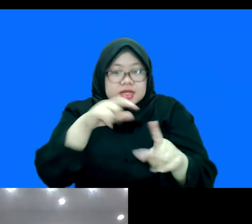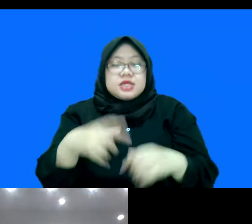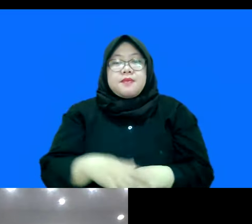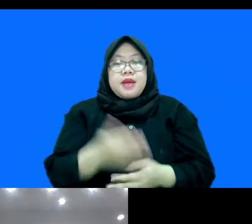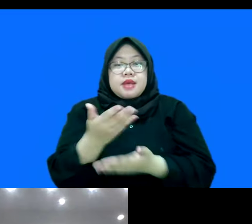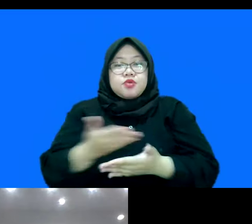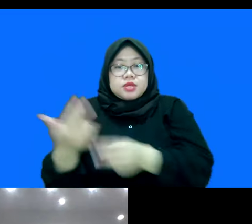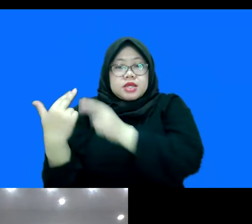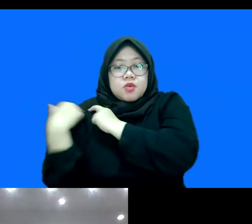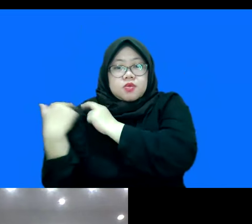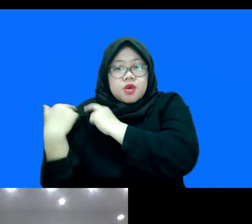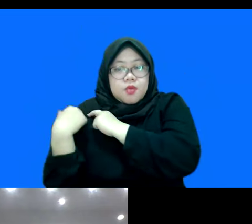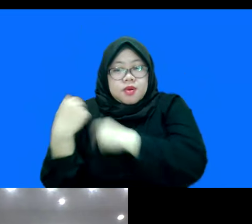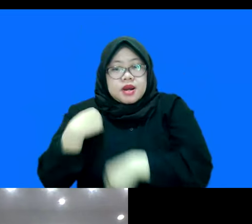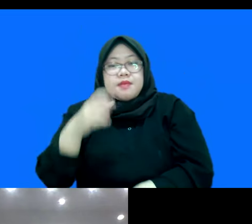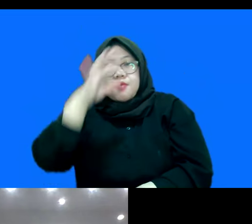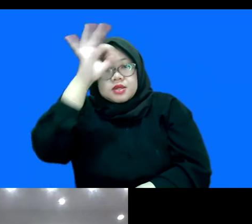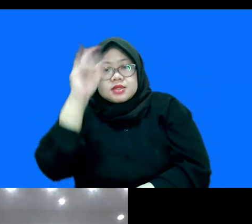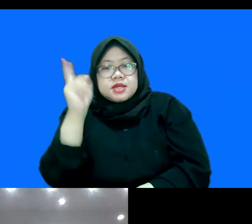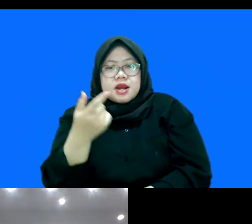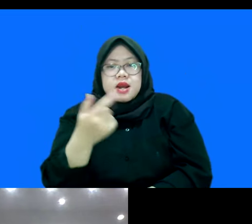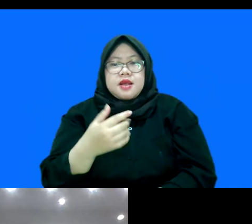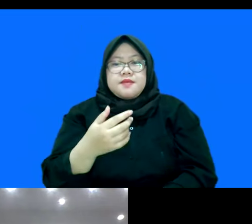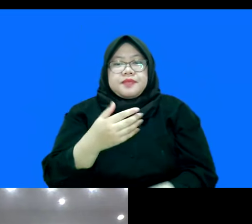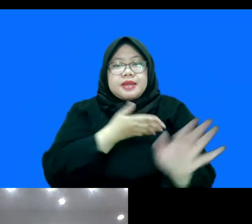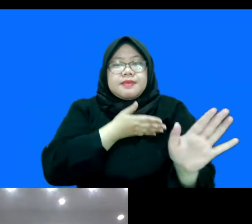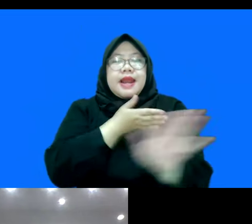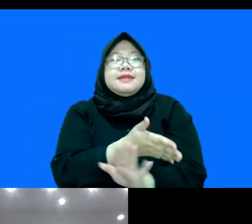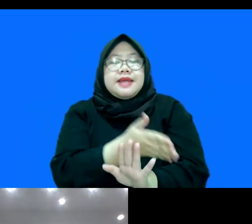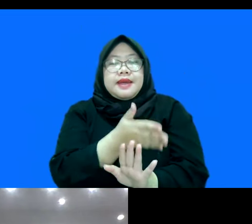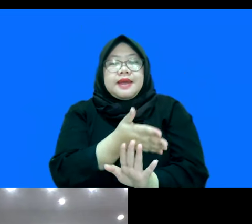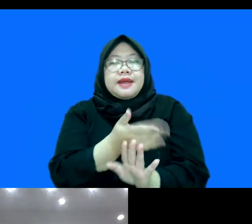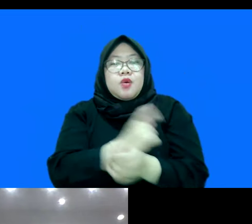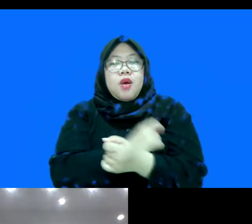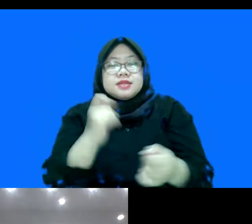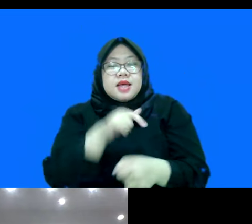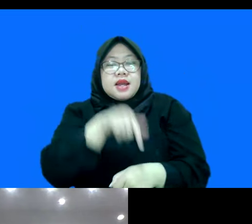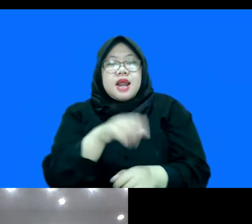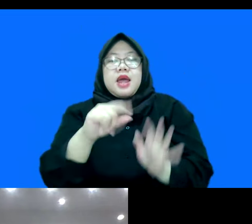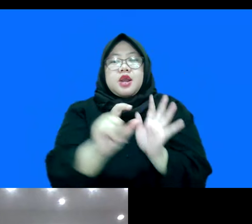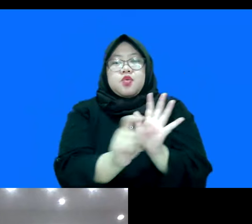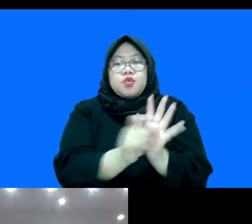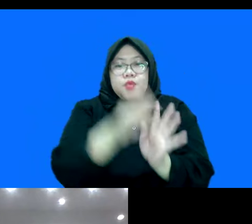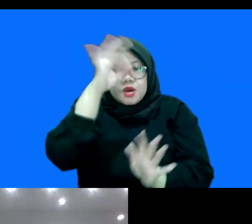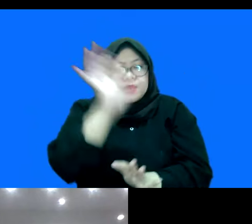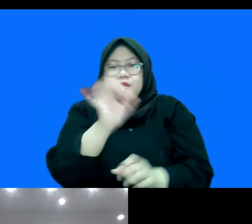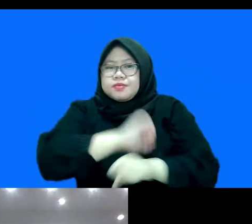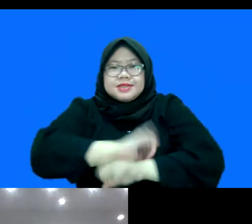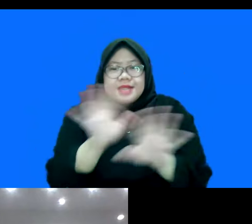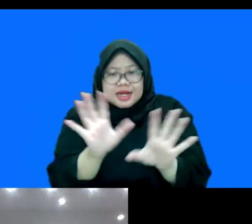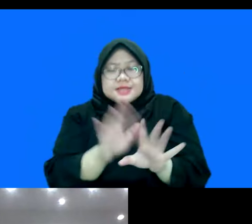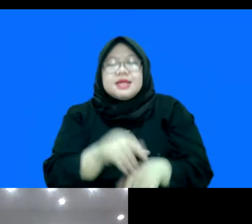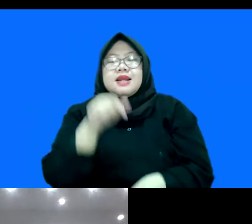apabila aparat kepolisian menyalahgunakan kewenangannya yang diperluas dalam RUU Polri ini juga masih belum jelas. Pasalnya